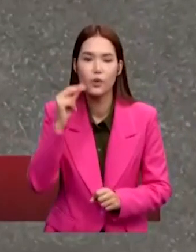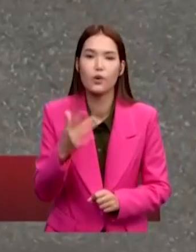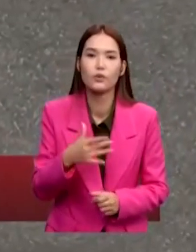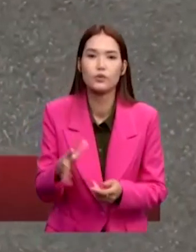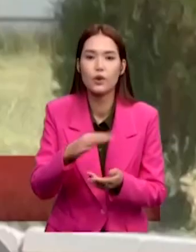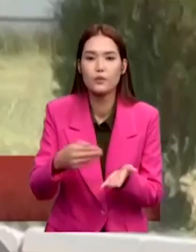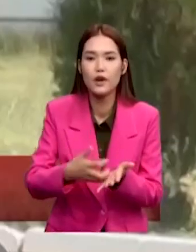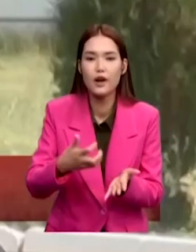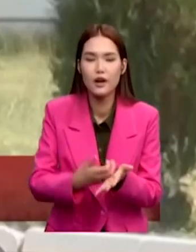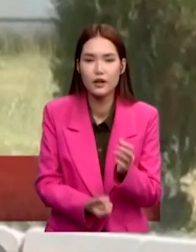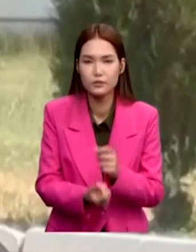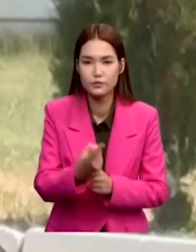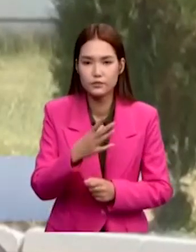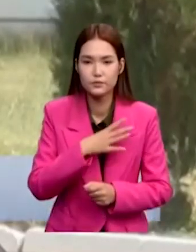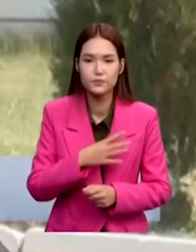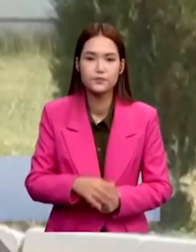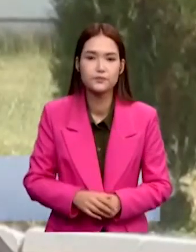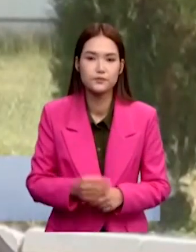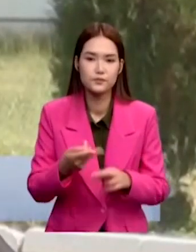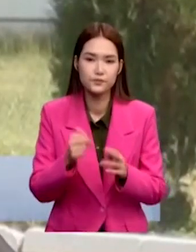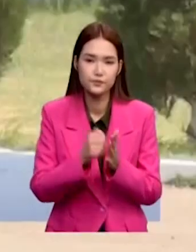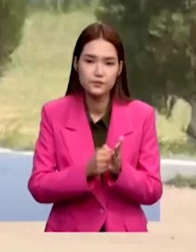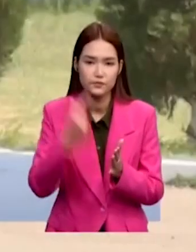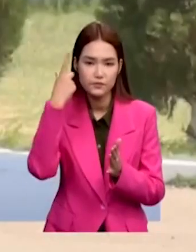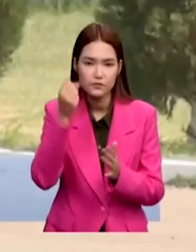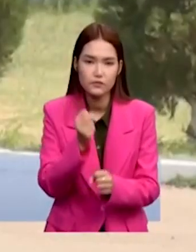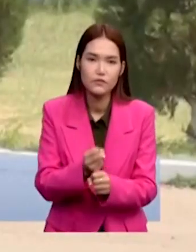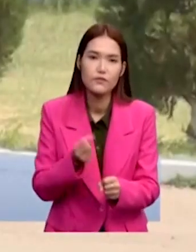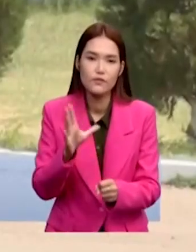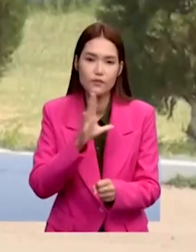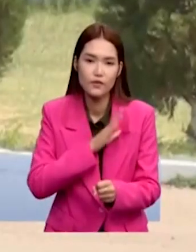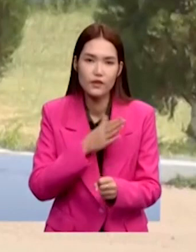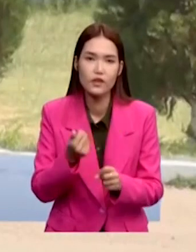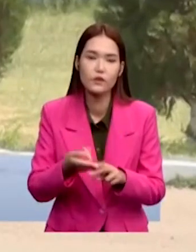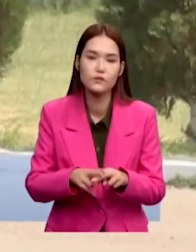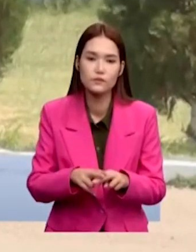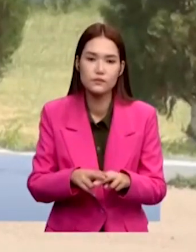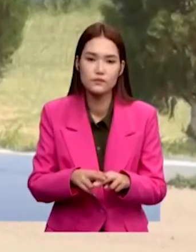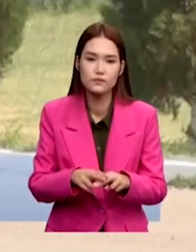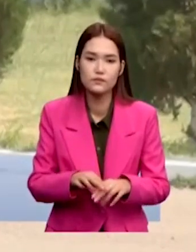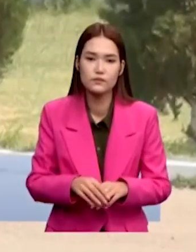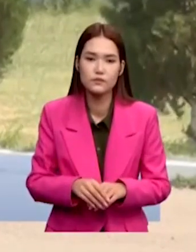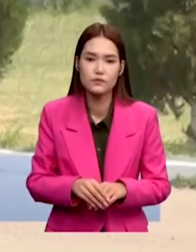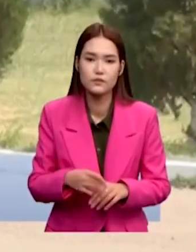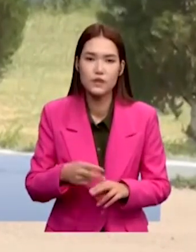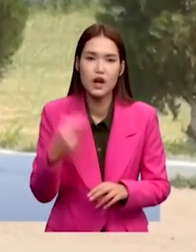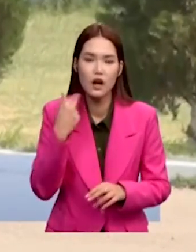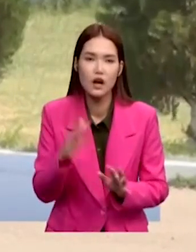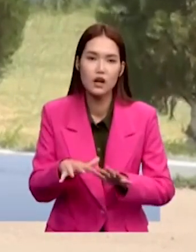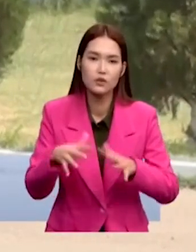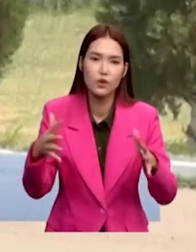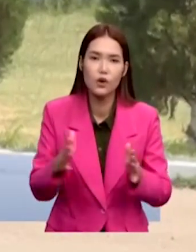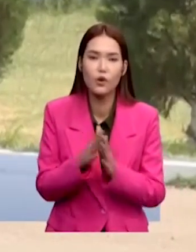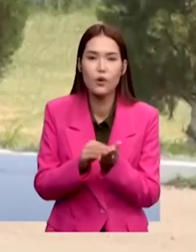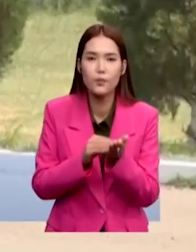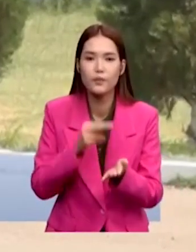алдарында қурауда. Мысалға бізге ек деген ей, не ектік оны шы? Бәленбай тиын жұмсадық оған. Сол қаражатқа бізге көмек